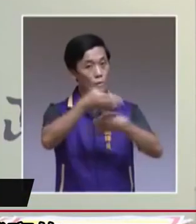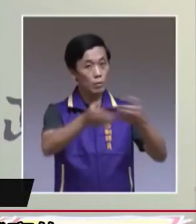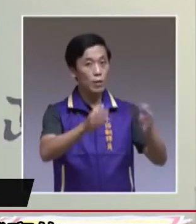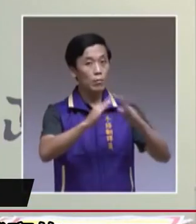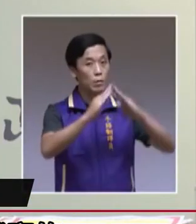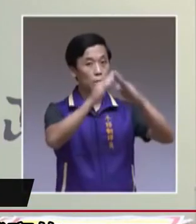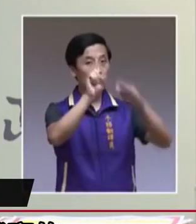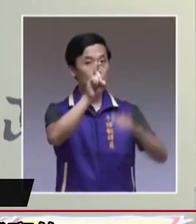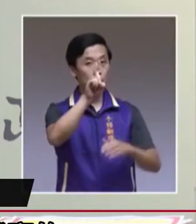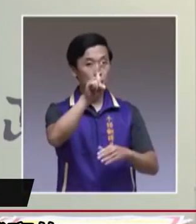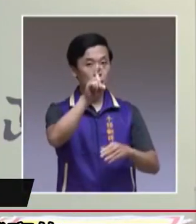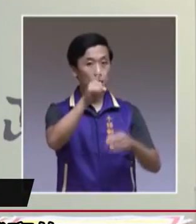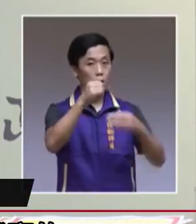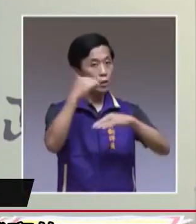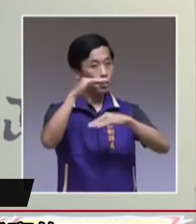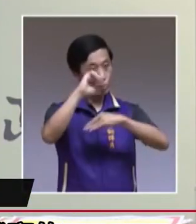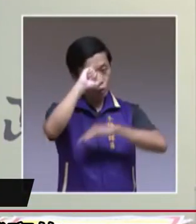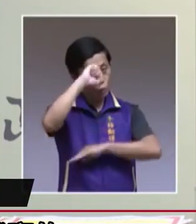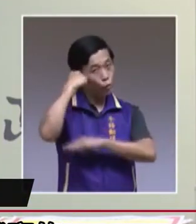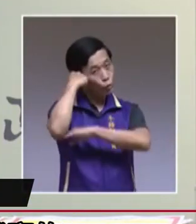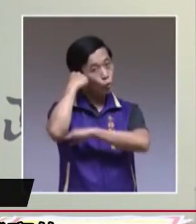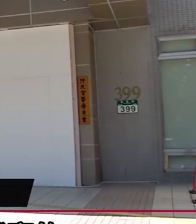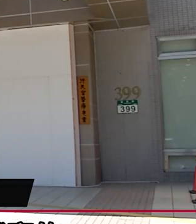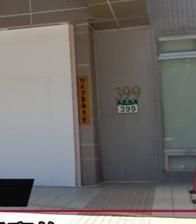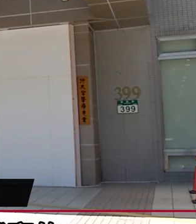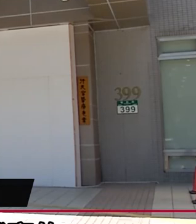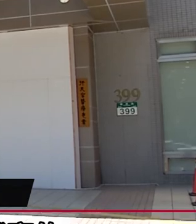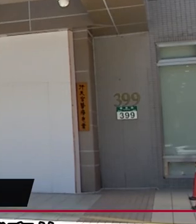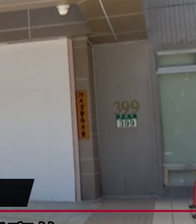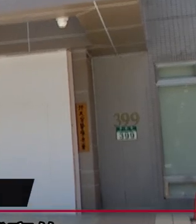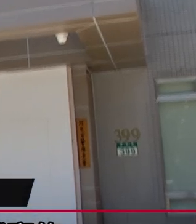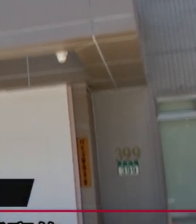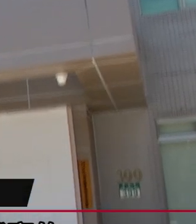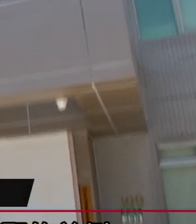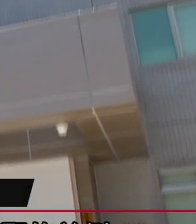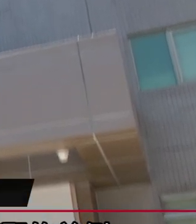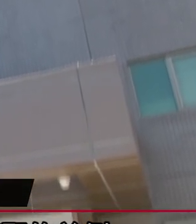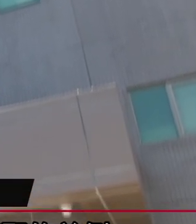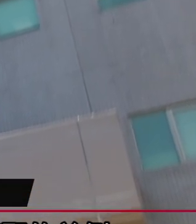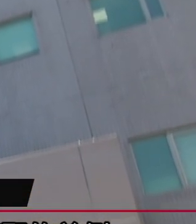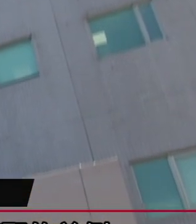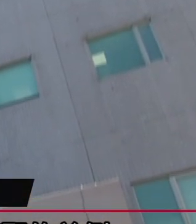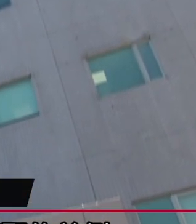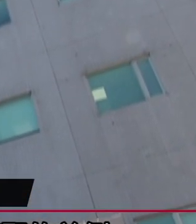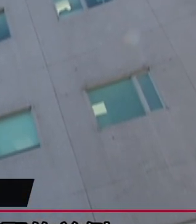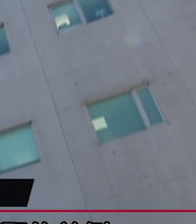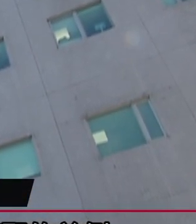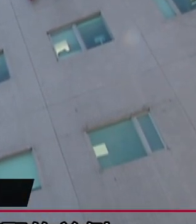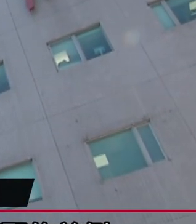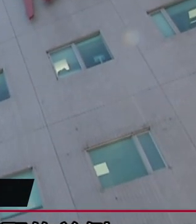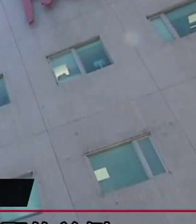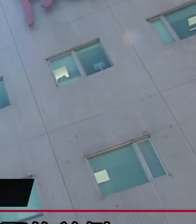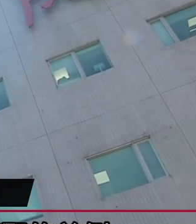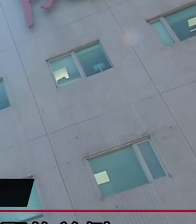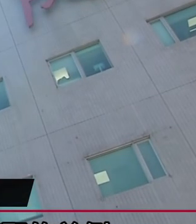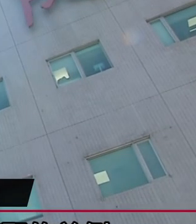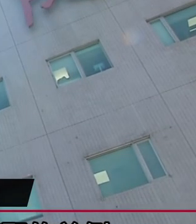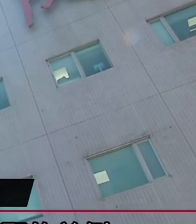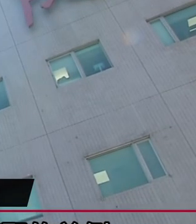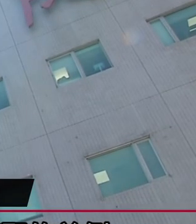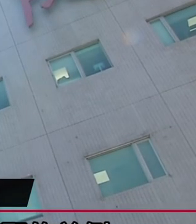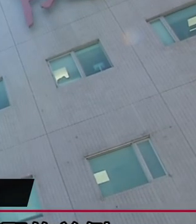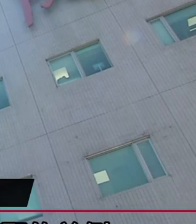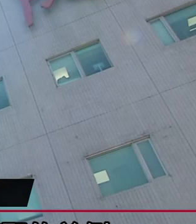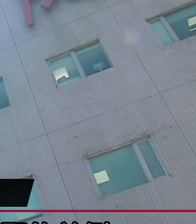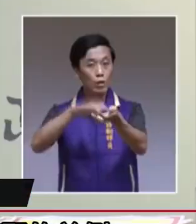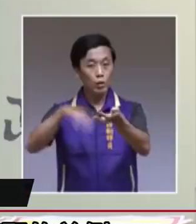11楼第20房，跟后来证实的在新北恩主公医院这边群聚的